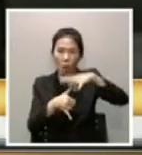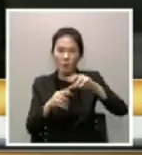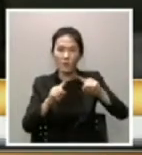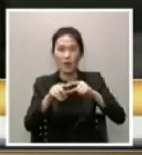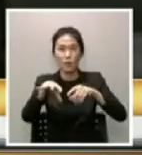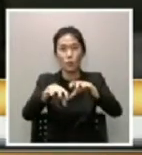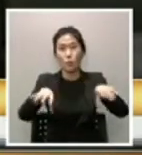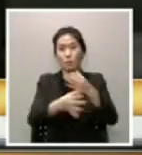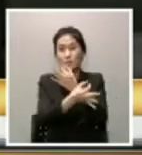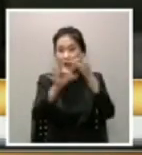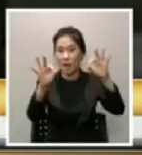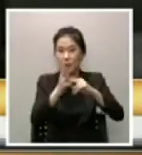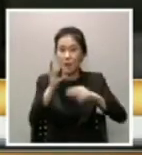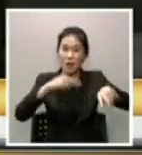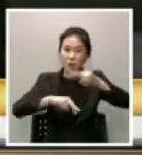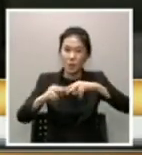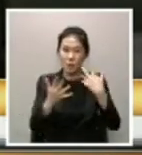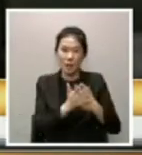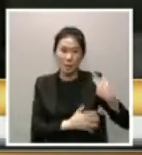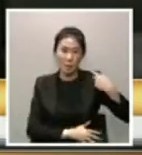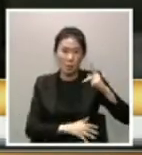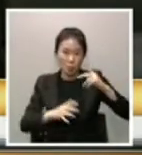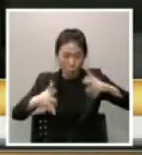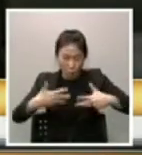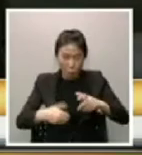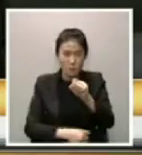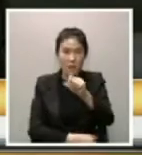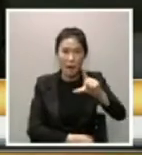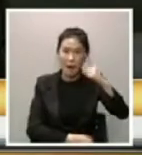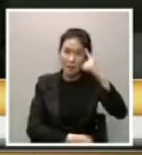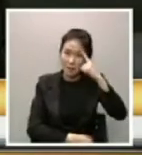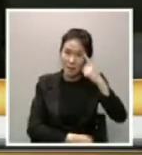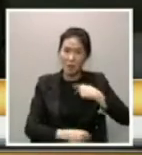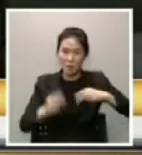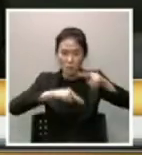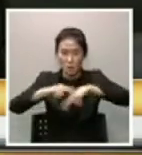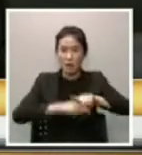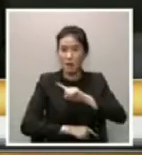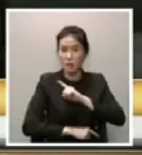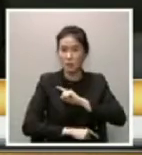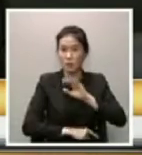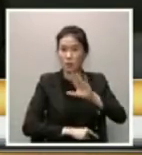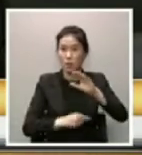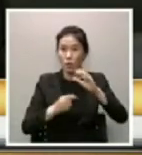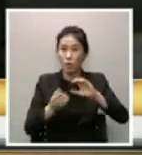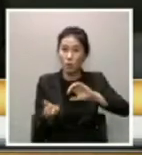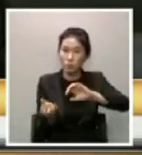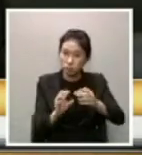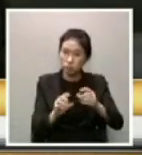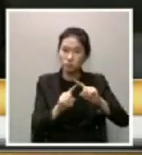ระที่ควบคุมผลประโยชน์แสนล้านและอำนาจในการควบคุมสื่อได้อย่างกสทช.อย่างเบ็ดเส